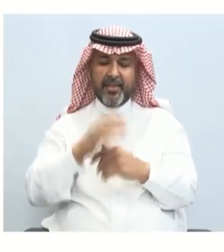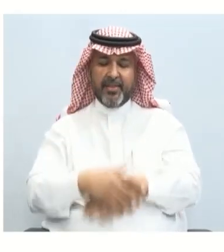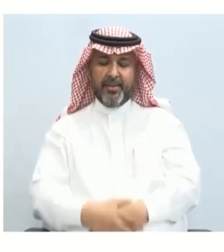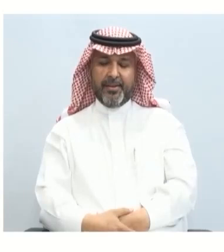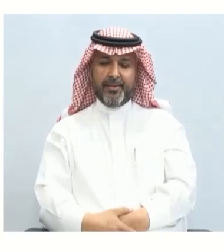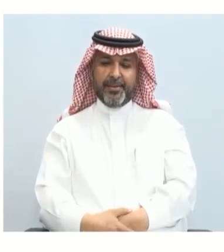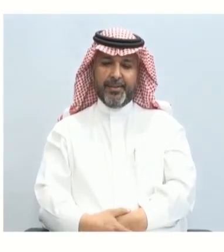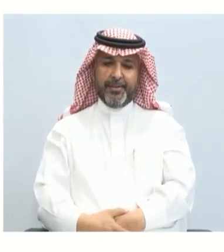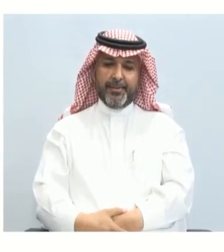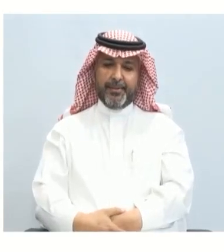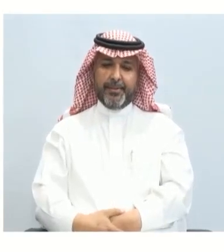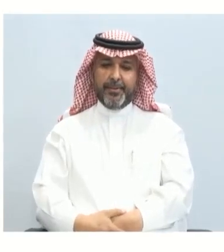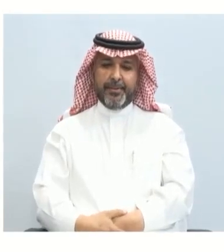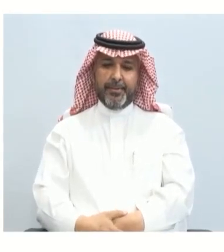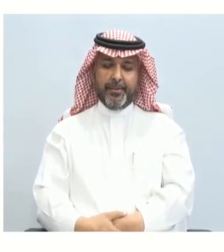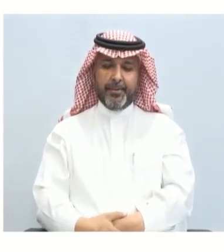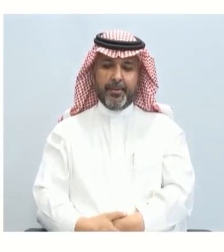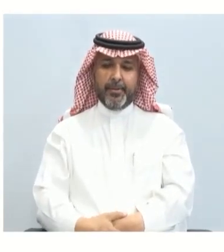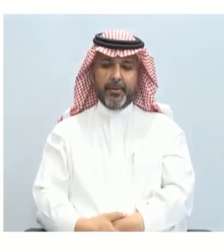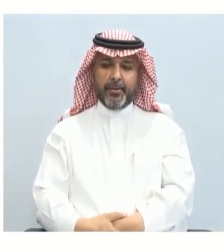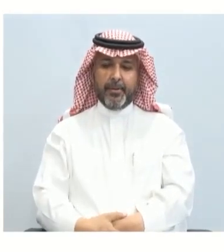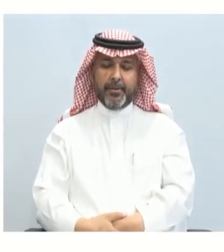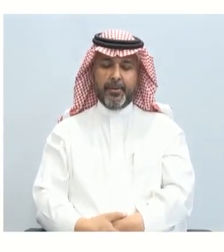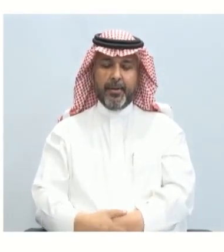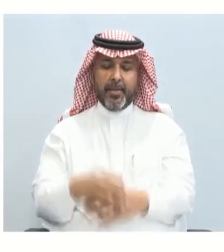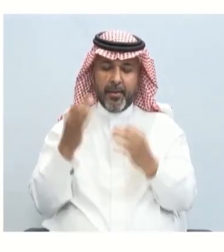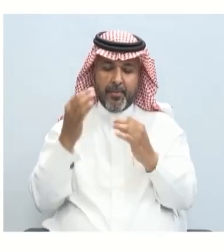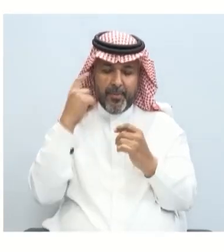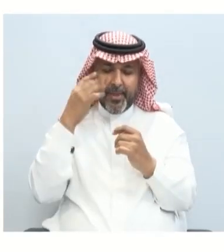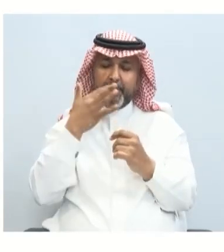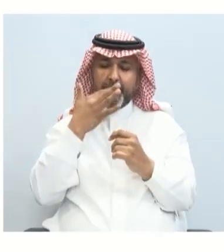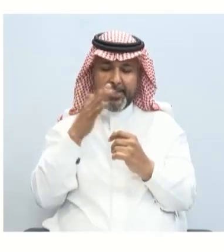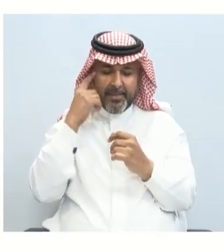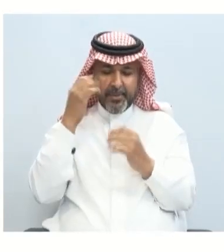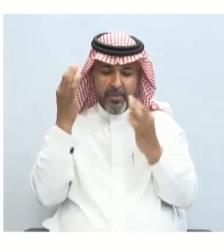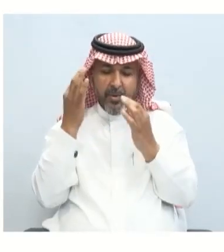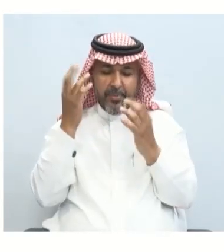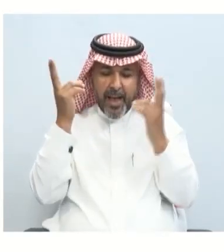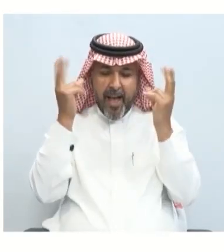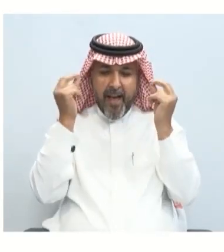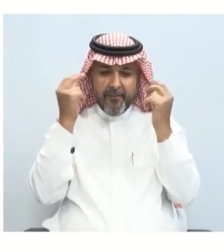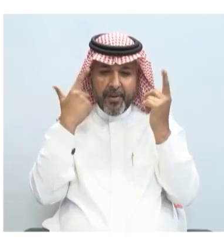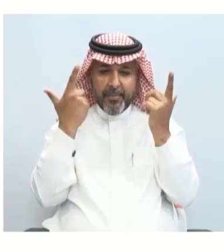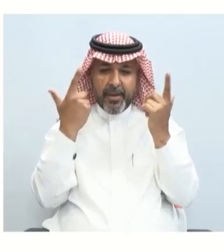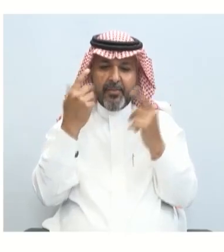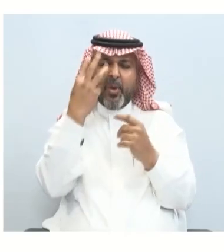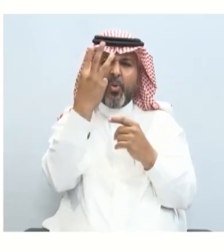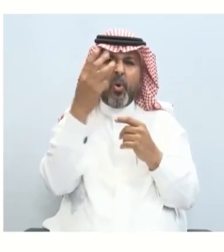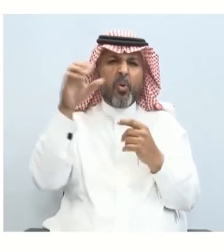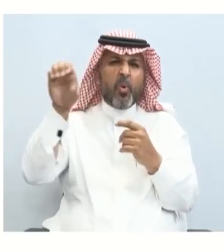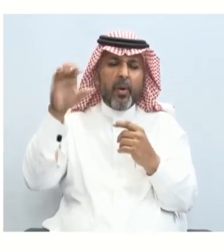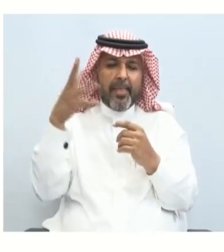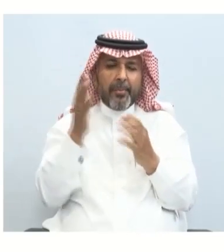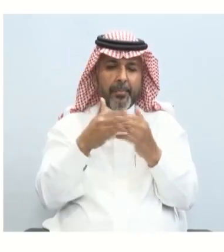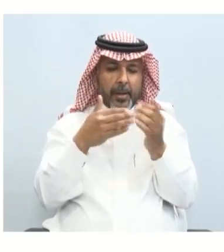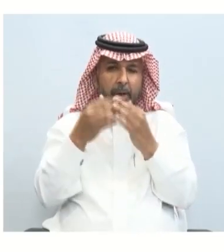180 درجه بهذا الشكل وهذا من الاسئله الجميله والبسيطه بس مهم جدا ان احنا نفرق بين الدوال نفرق بين